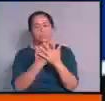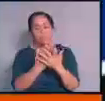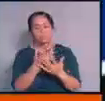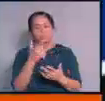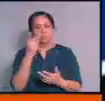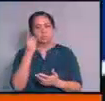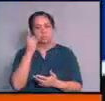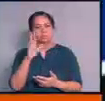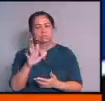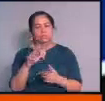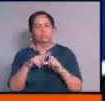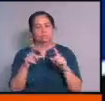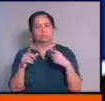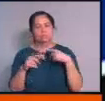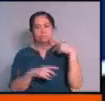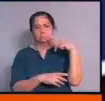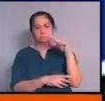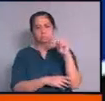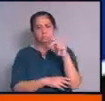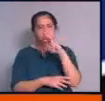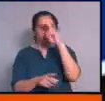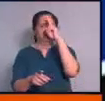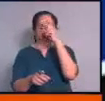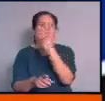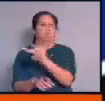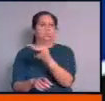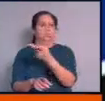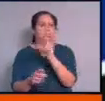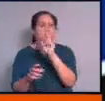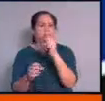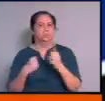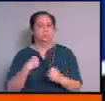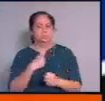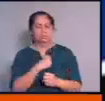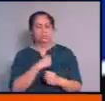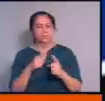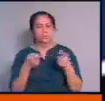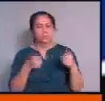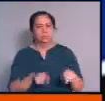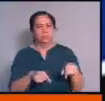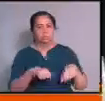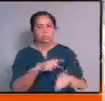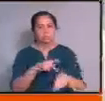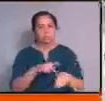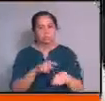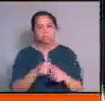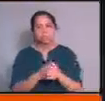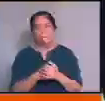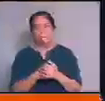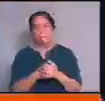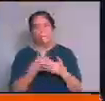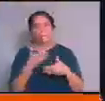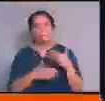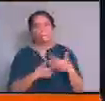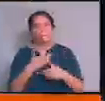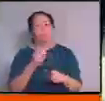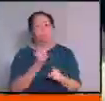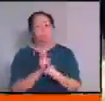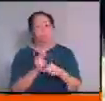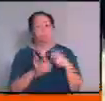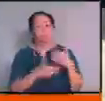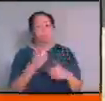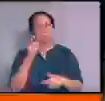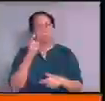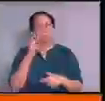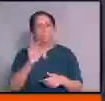Lima. Pero banat ni Panelo, ignorante lang ang mga US senators sa nangyayari sa Pilipinas. Dumaan daw kasi sa tamang proseso si